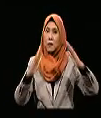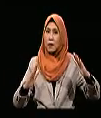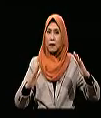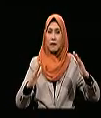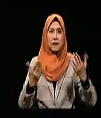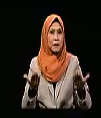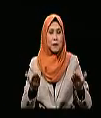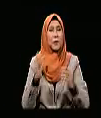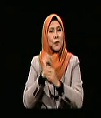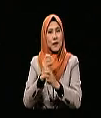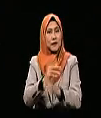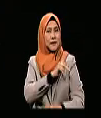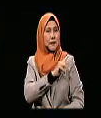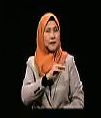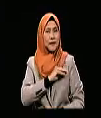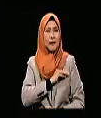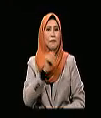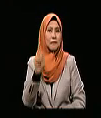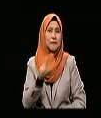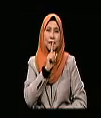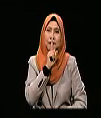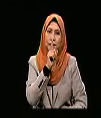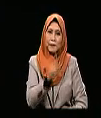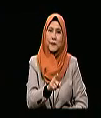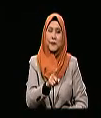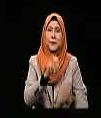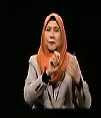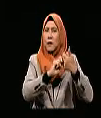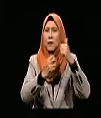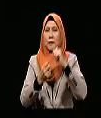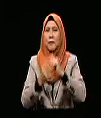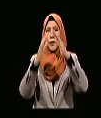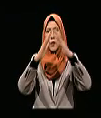Ya. Bagaimana usaha kementerian untuk memastikan isu rumah